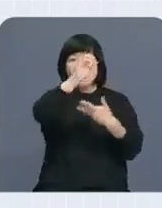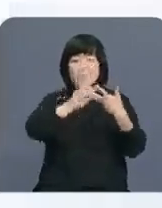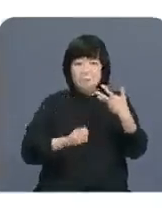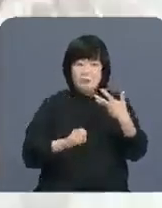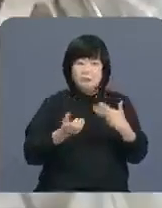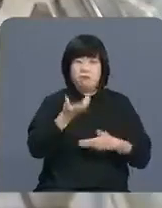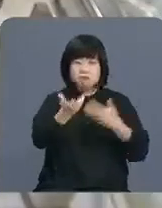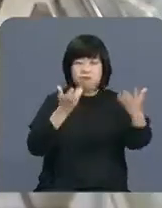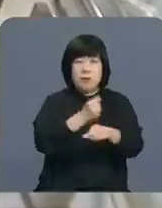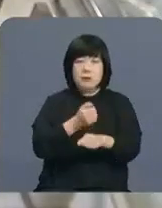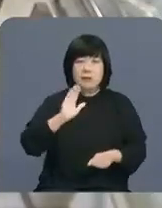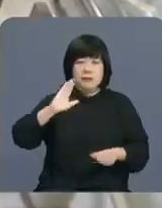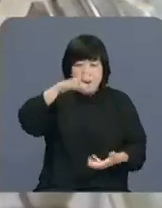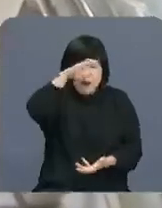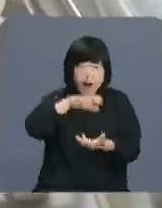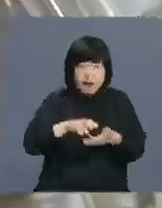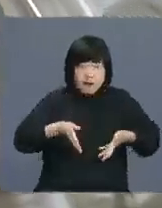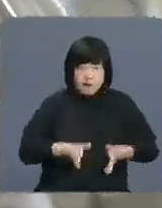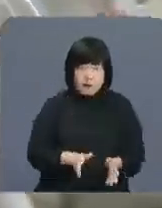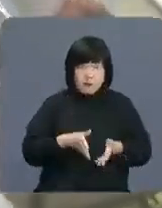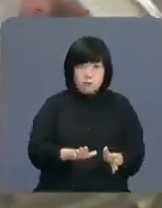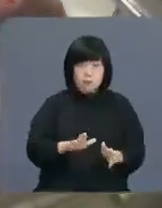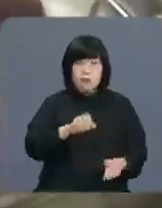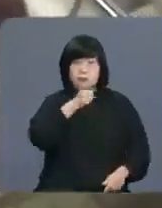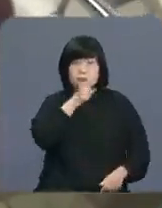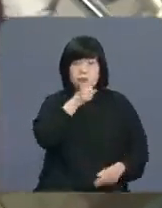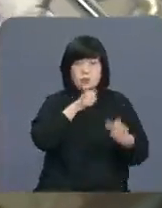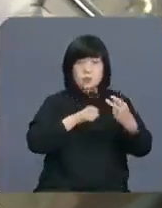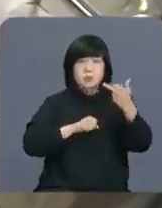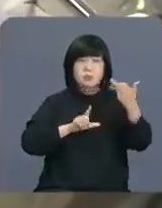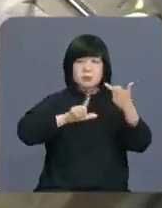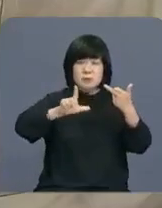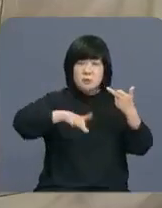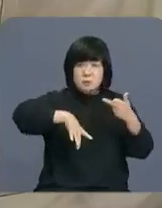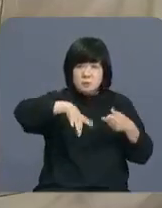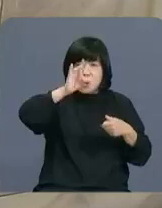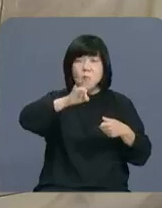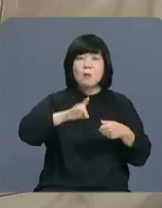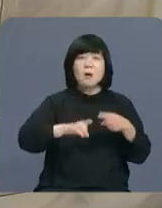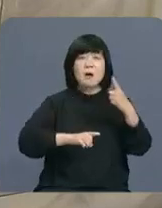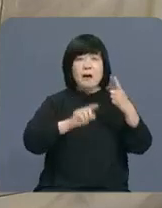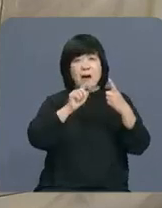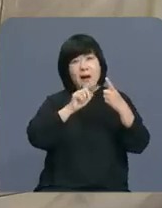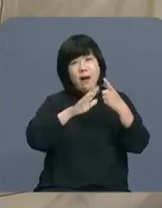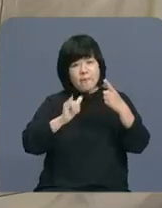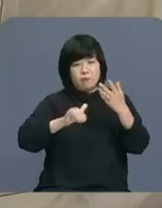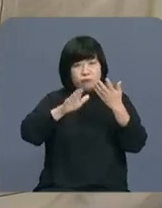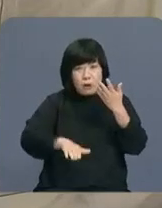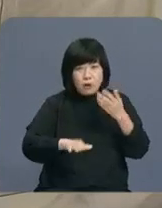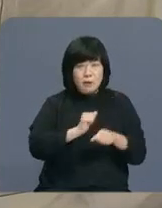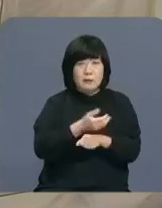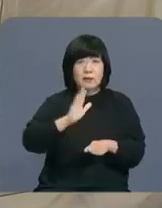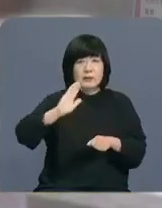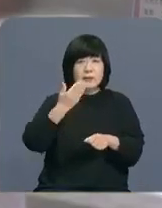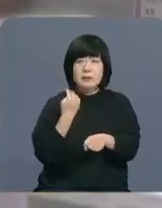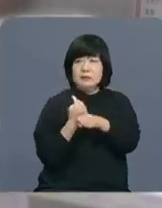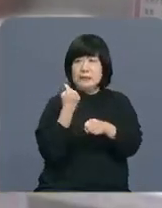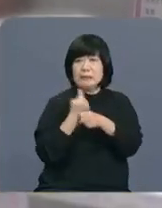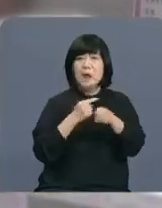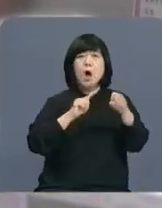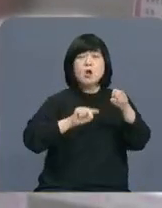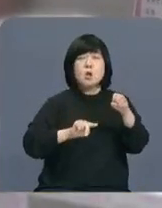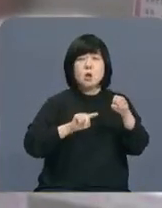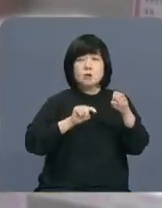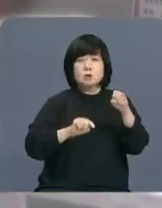차지했습니다. 합계 출산율은 2017년 처음으로 한 명대가 무너진 이후 지난해는